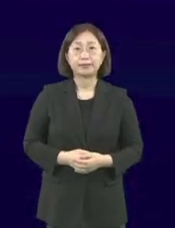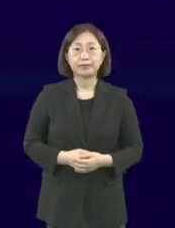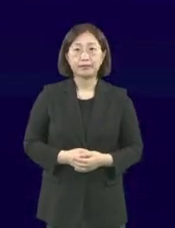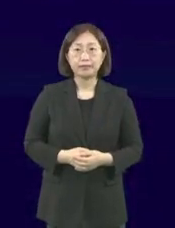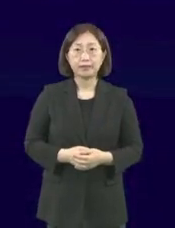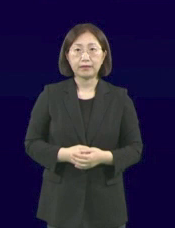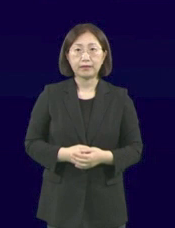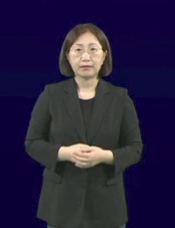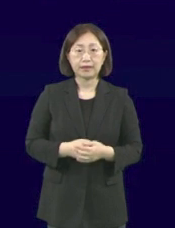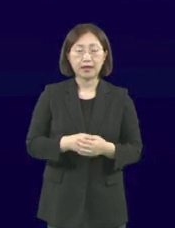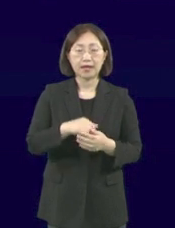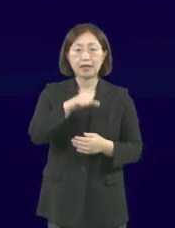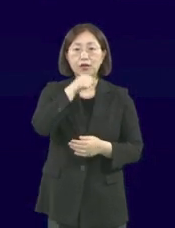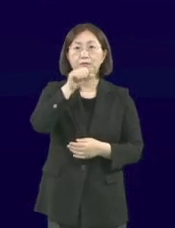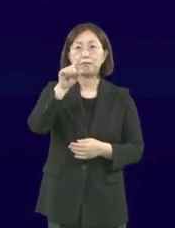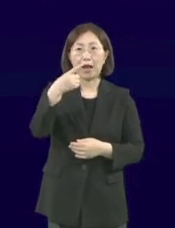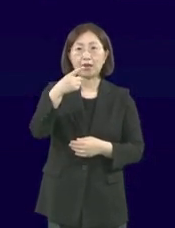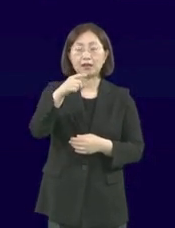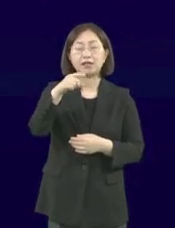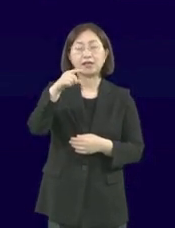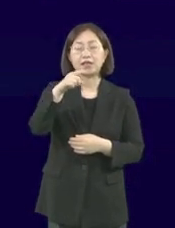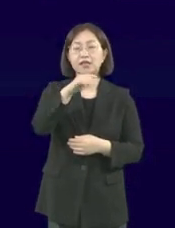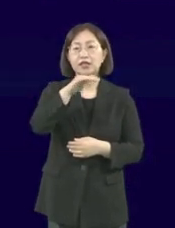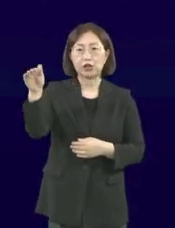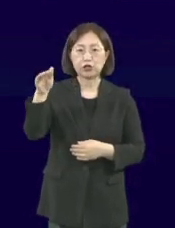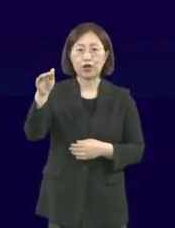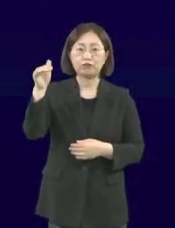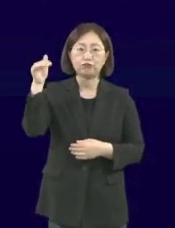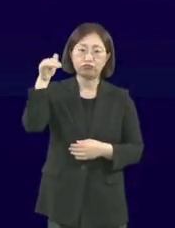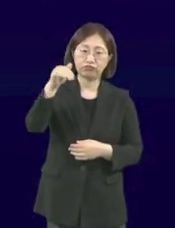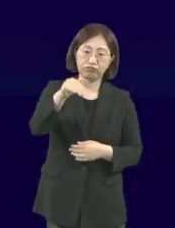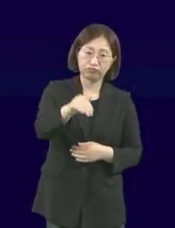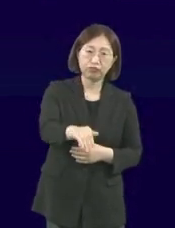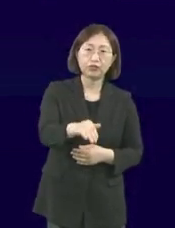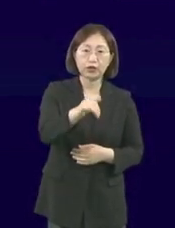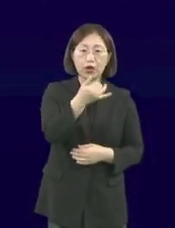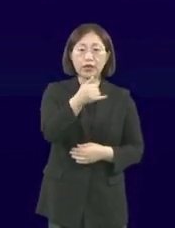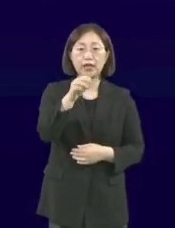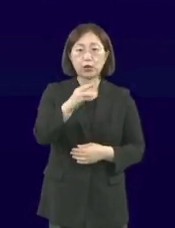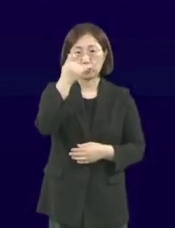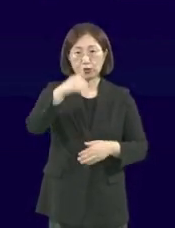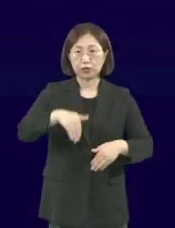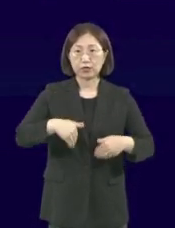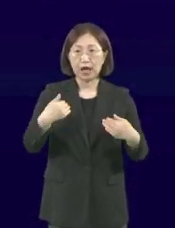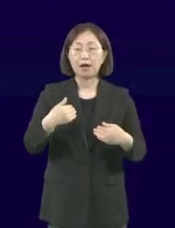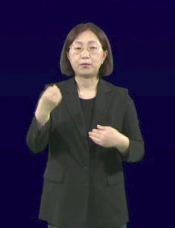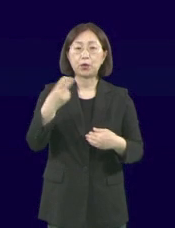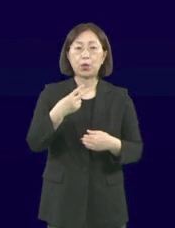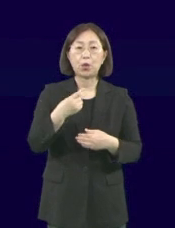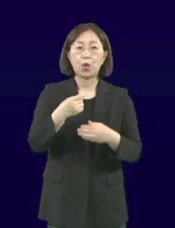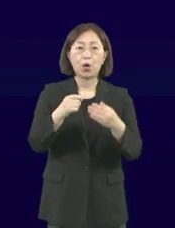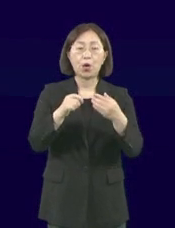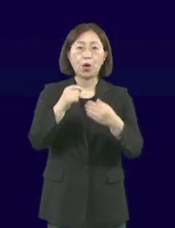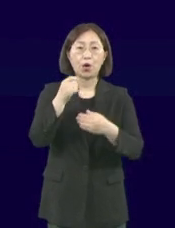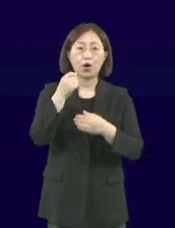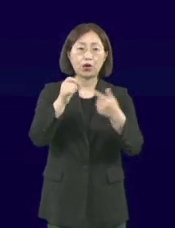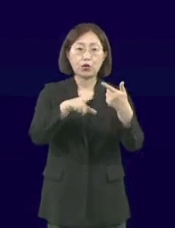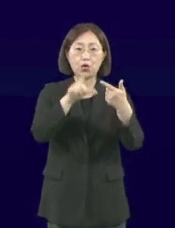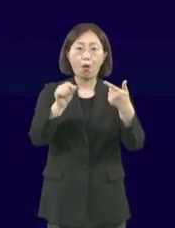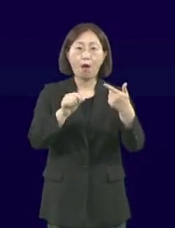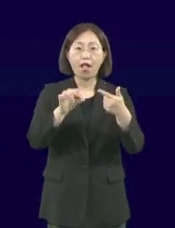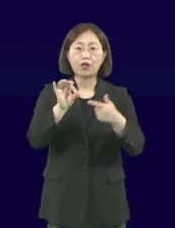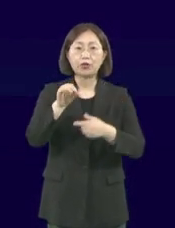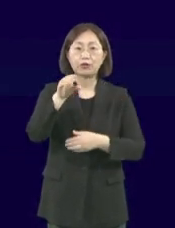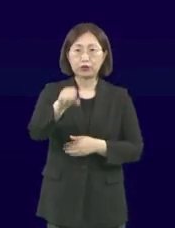기준으로 한 입주 전망 질수도 갈수록 나빠지고 있습니다 세종과 충남은 물론이고 지난달 투기과열지구 에서